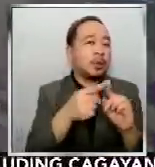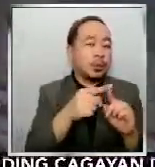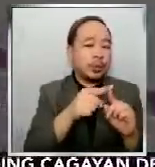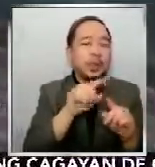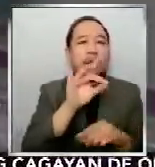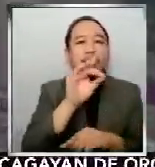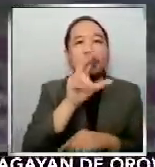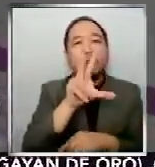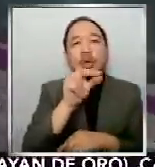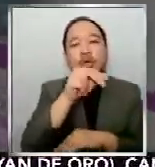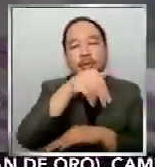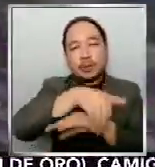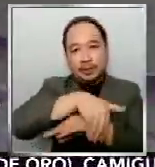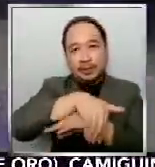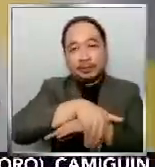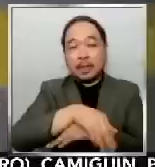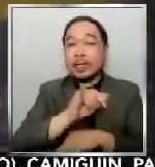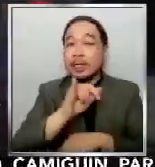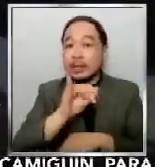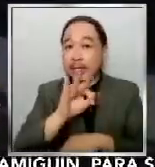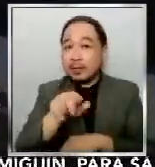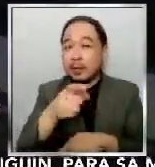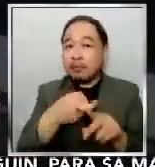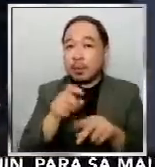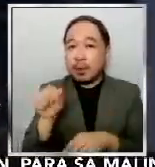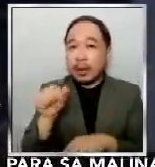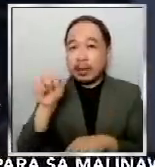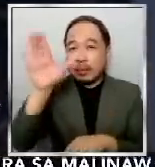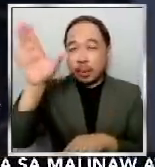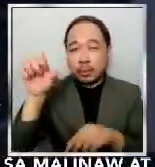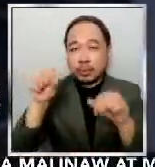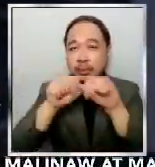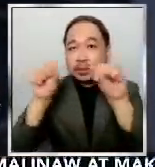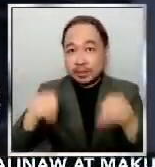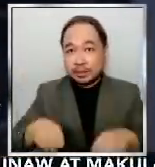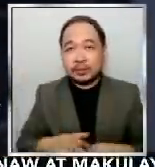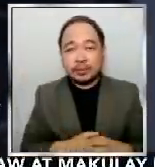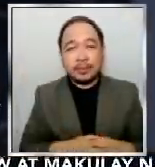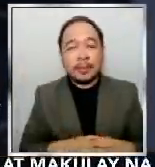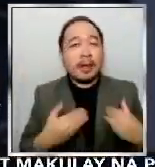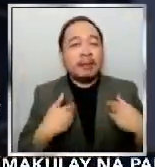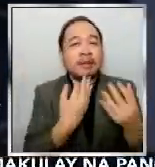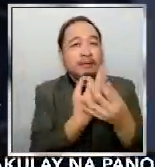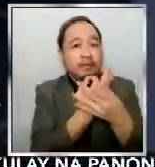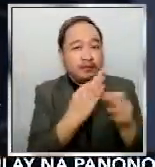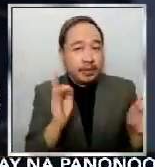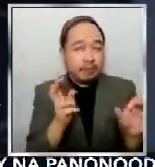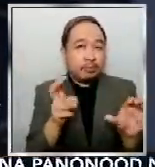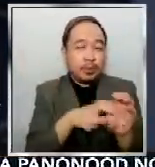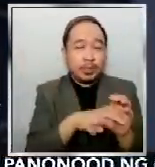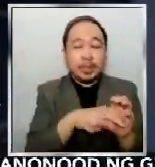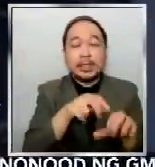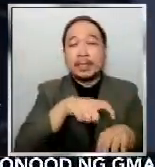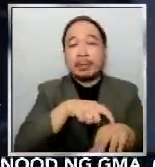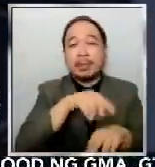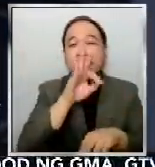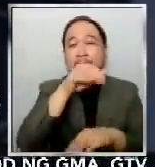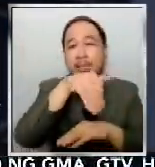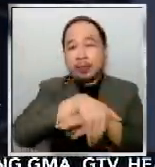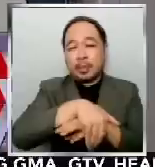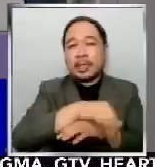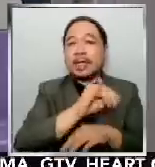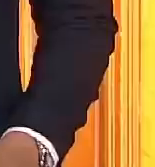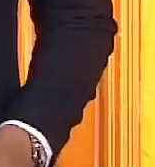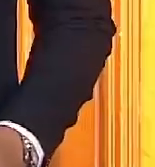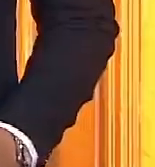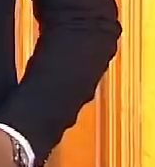ng gabi kung manggagaling ng Antipolo Station. Libre naman po ang biyahe hanggang alas 9 ng gabi kung sasakay sa Recto Station.